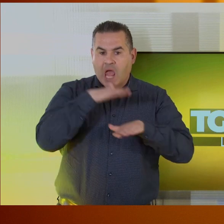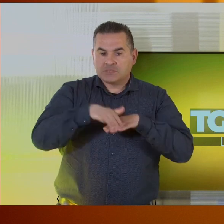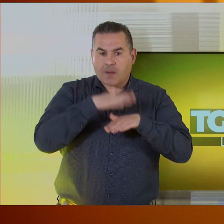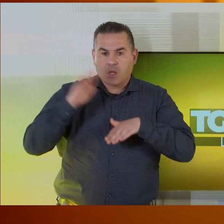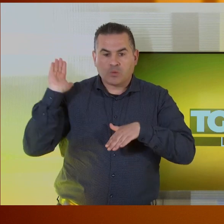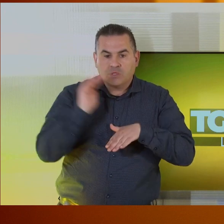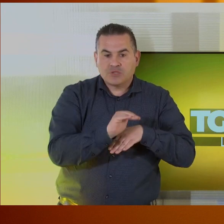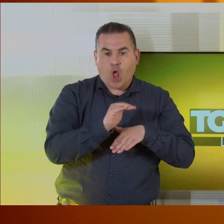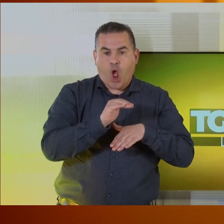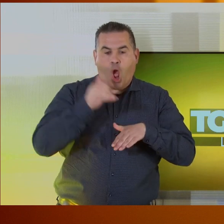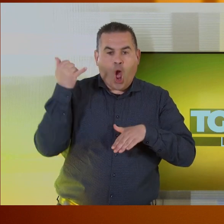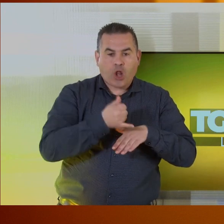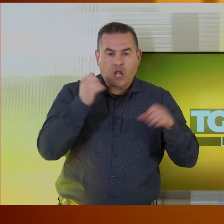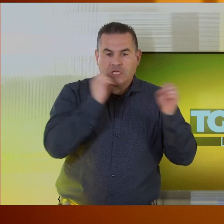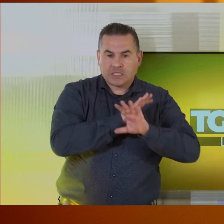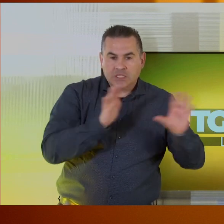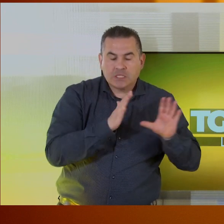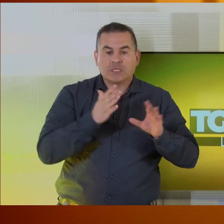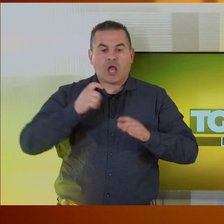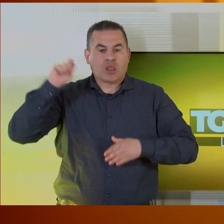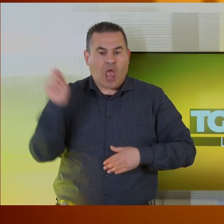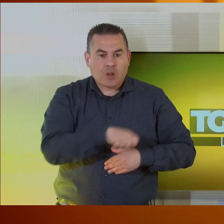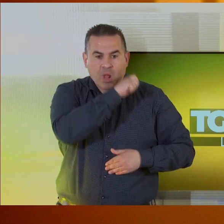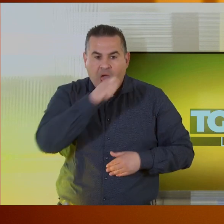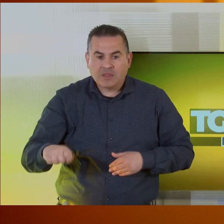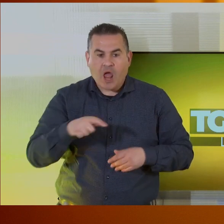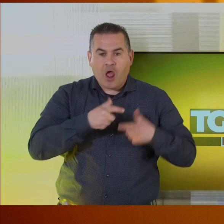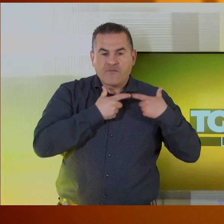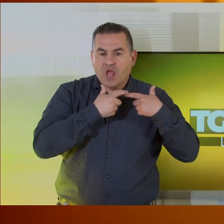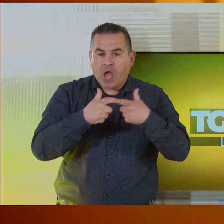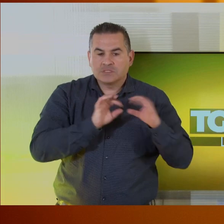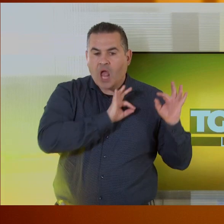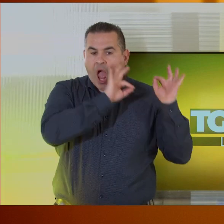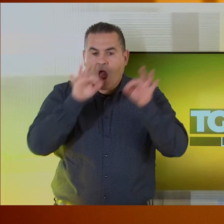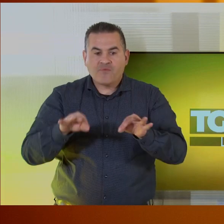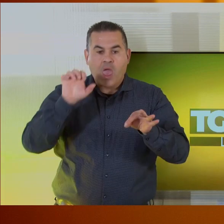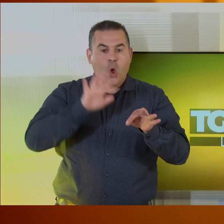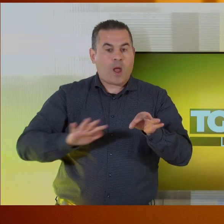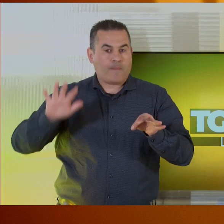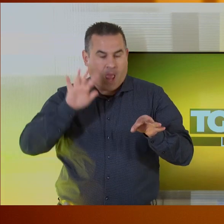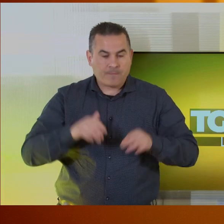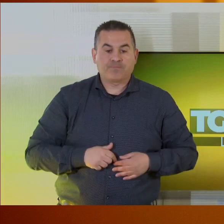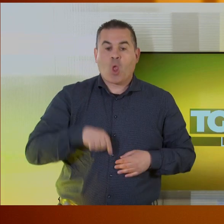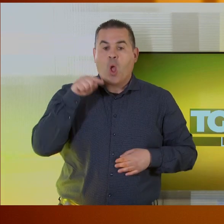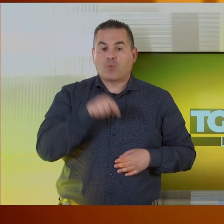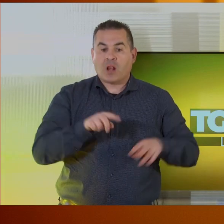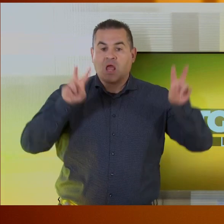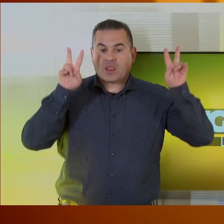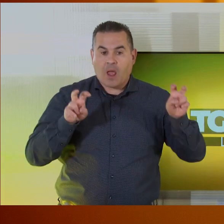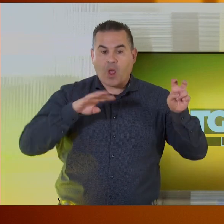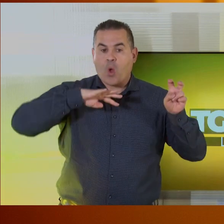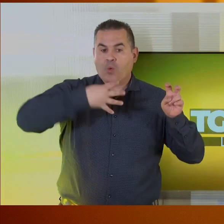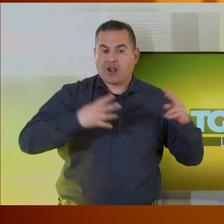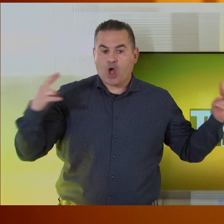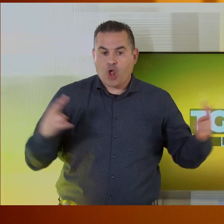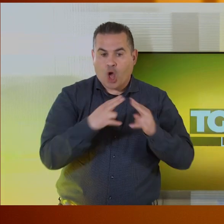di giungere in Europa. Verte su questo tema il 4º incontro di New World for Europe, il progetto che in vista delle elezioni europee del prossimo giugno vede